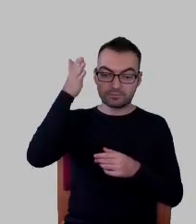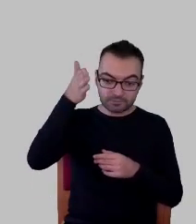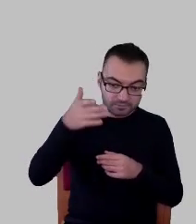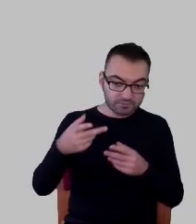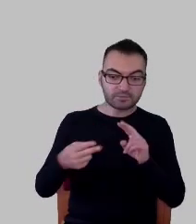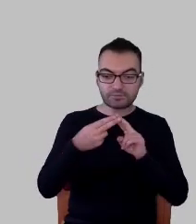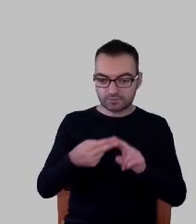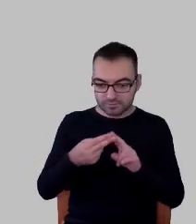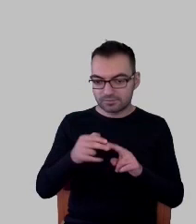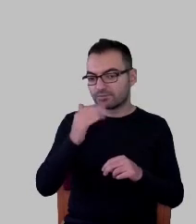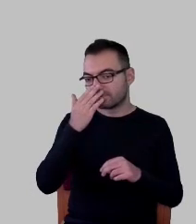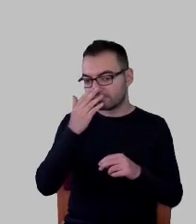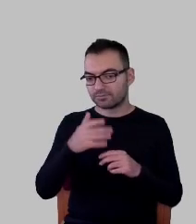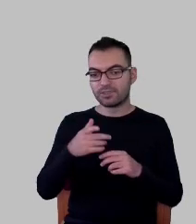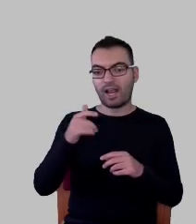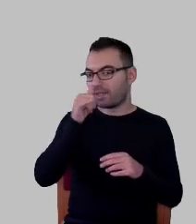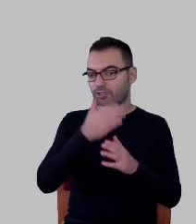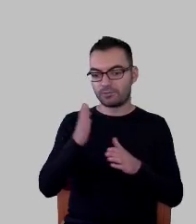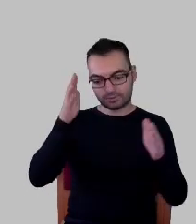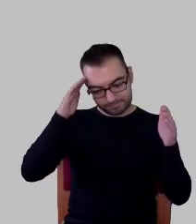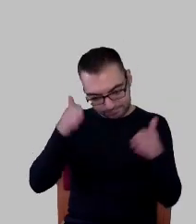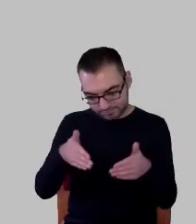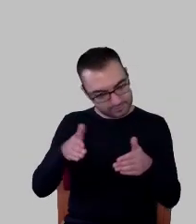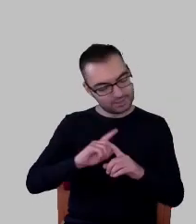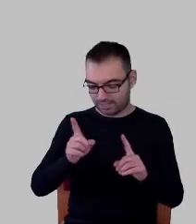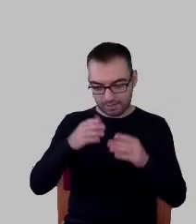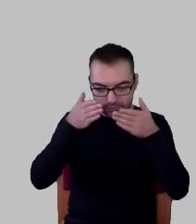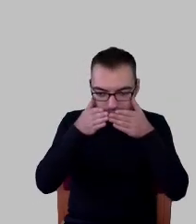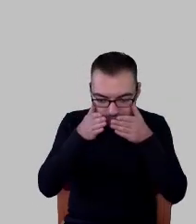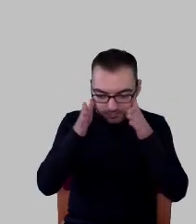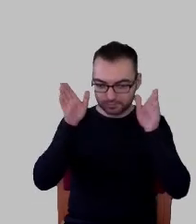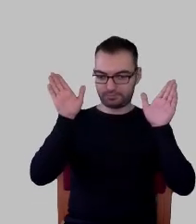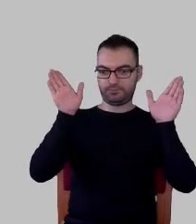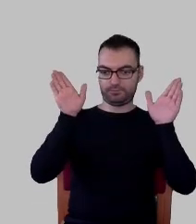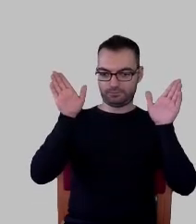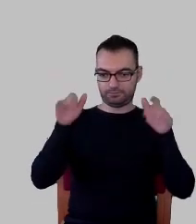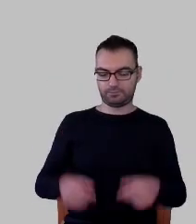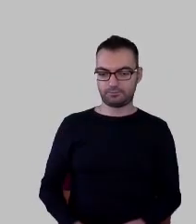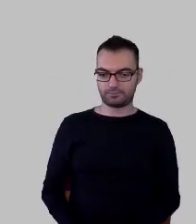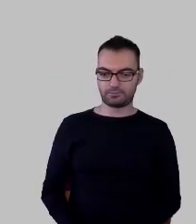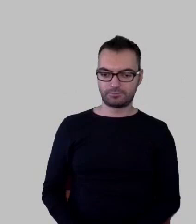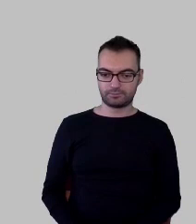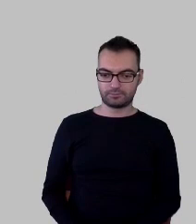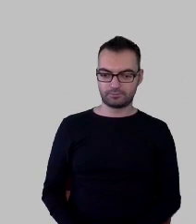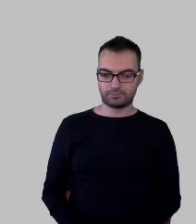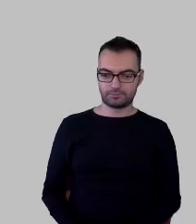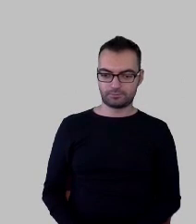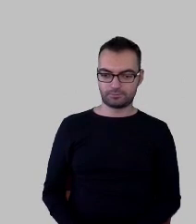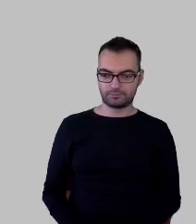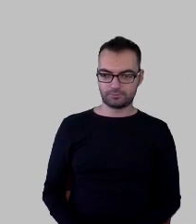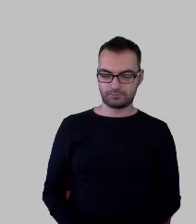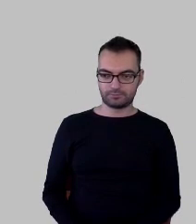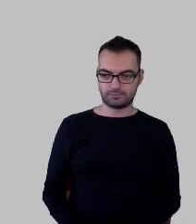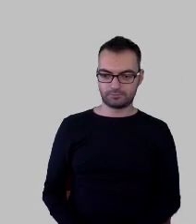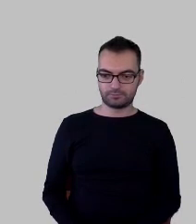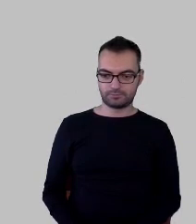relacjach społecznych, ale nie zamykanie się tylko i wyłącznie swojej diagnozy na tych wynikach.